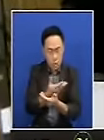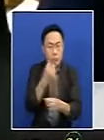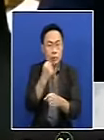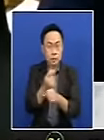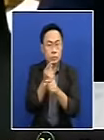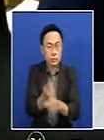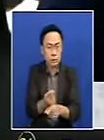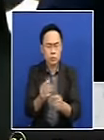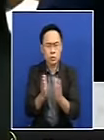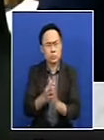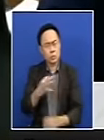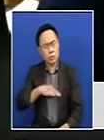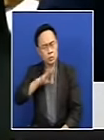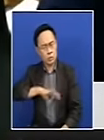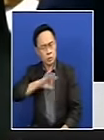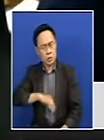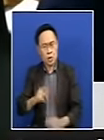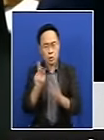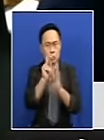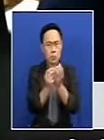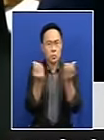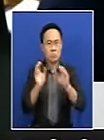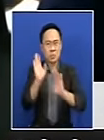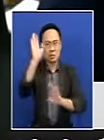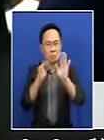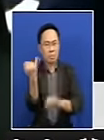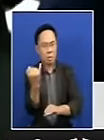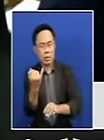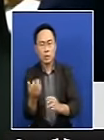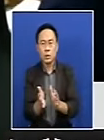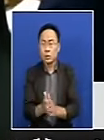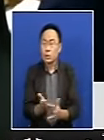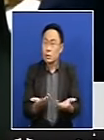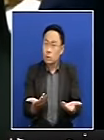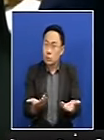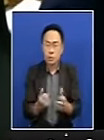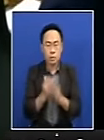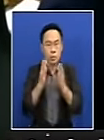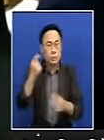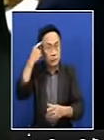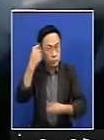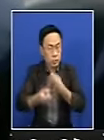นที่มีการวิพากษ์วิจารณ์ว่าร่างรัฐธรรมนูญไม่มีความเป็นประชาธิปไตยอาจารย์บอกเลยว่าคน